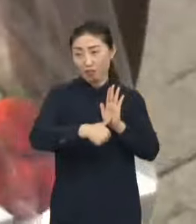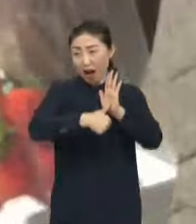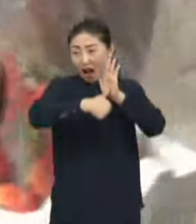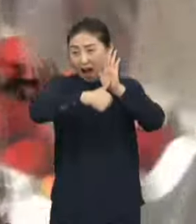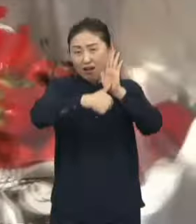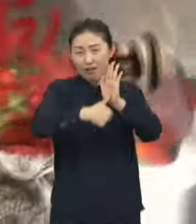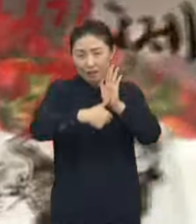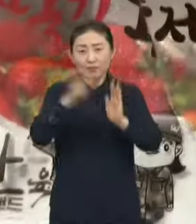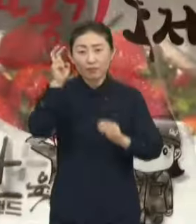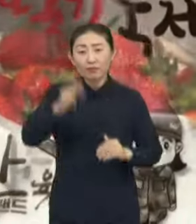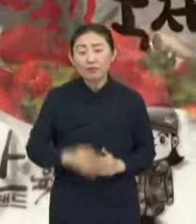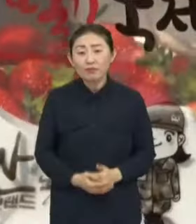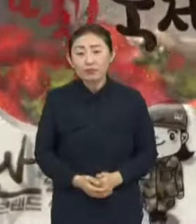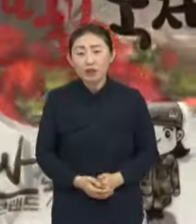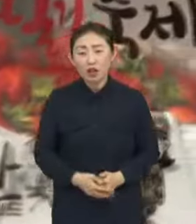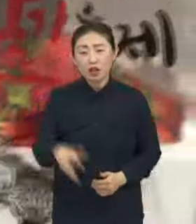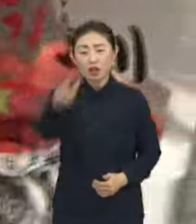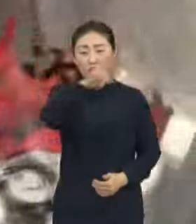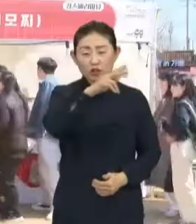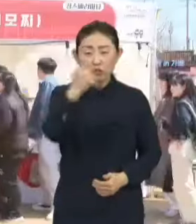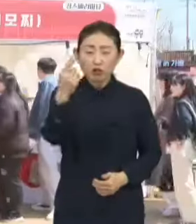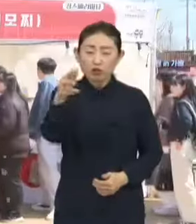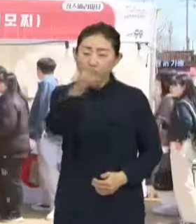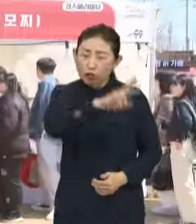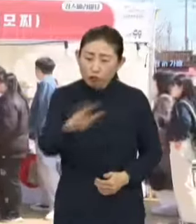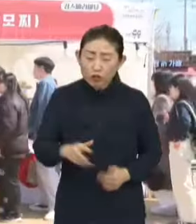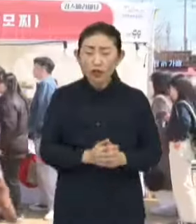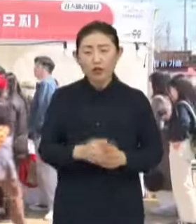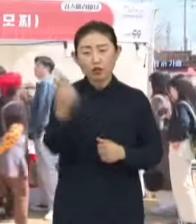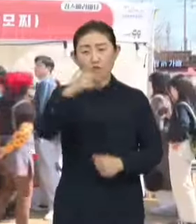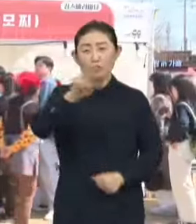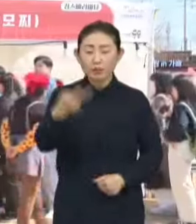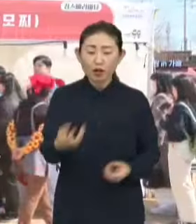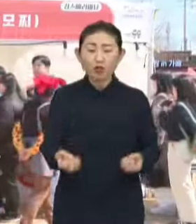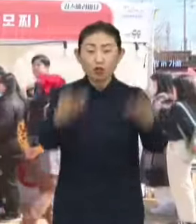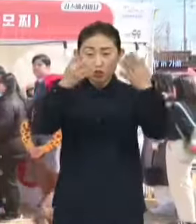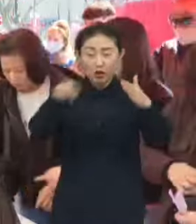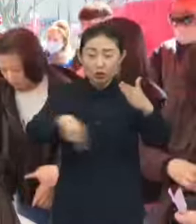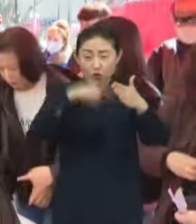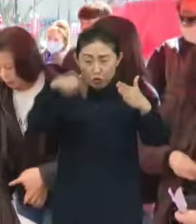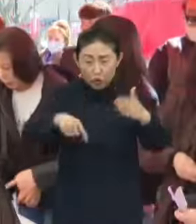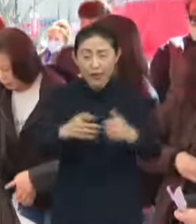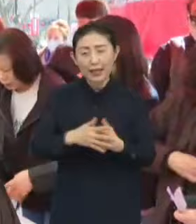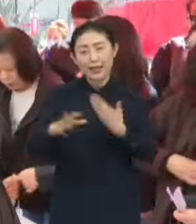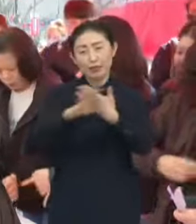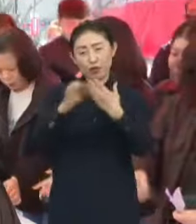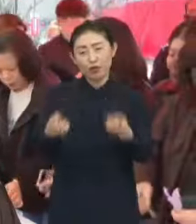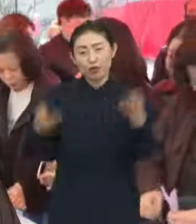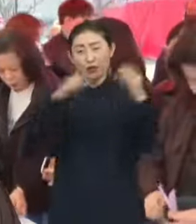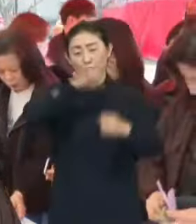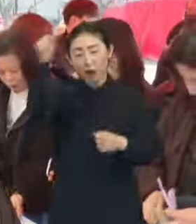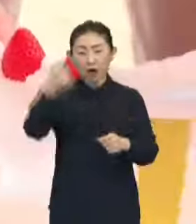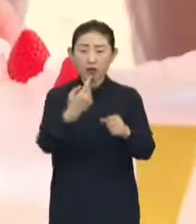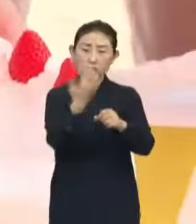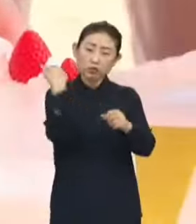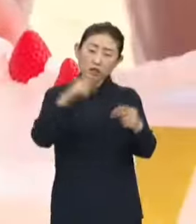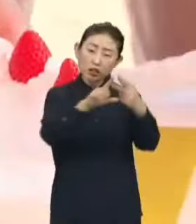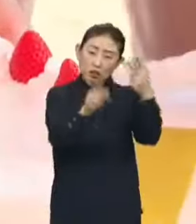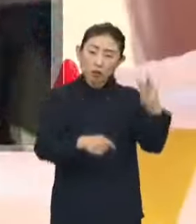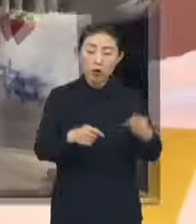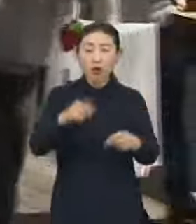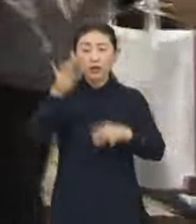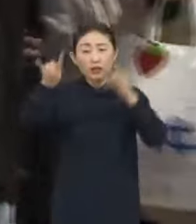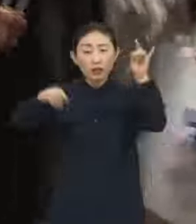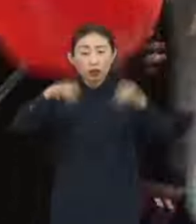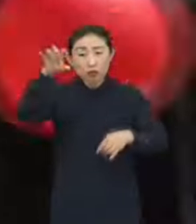전망됩니다. 논산시는 전국 1200여 개 축제 중 20개에 불과한 문체부 예비축제로 지정, 지난 2월 태국